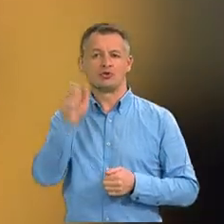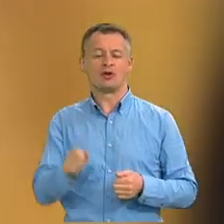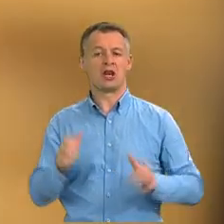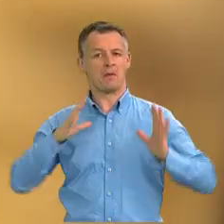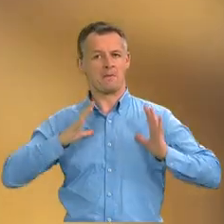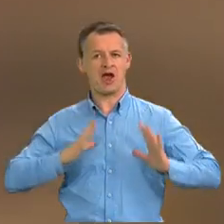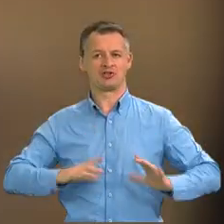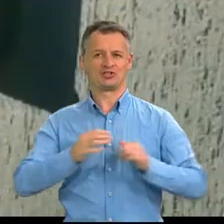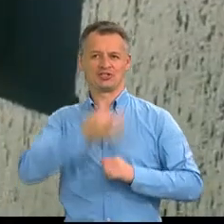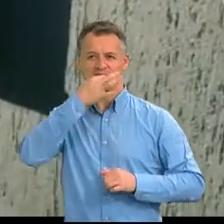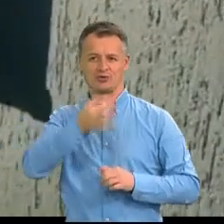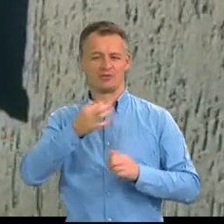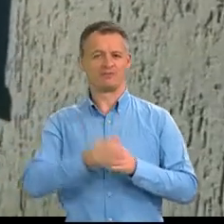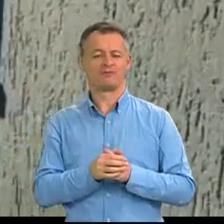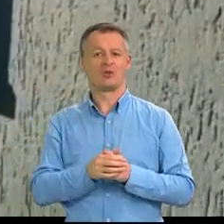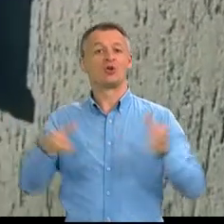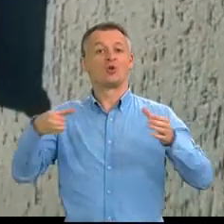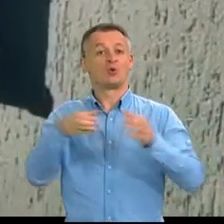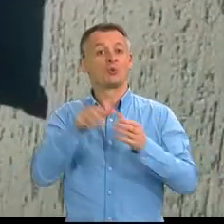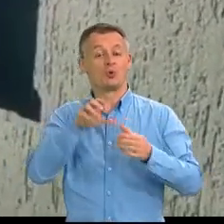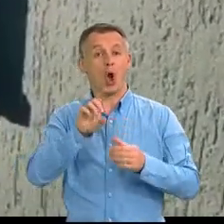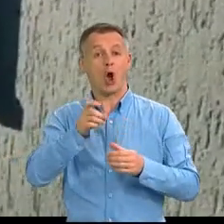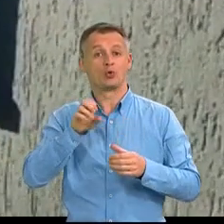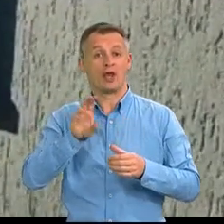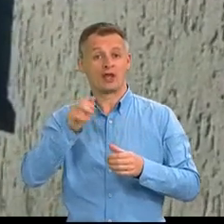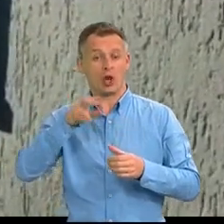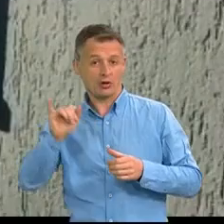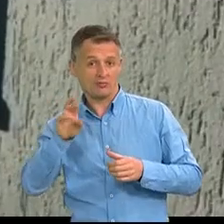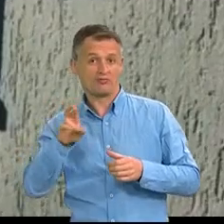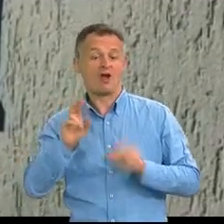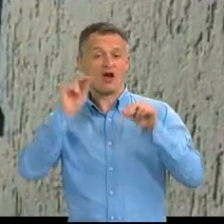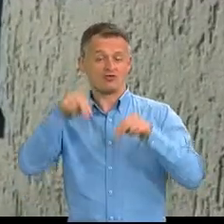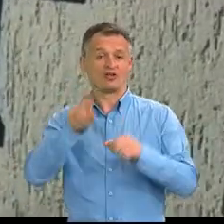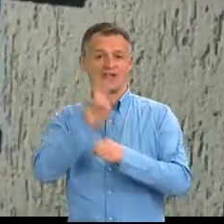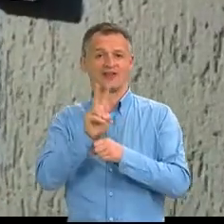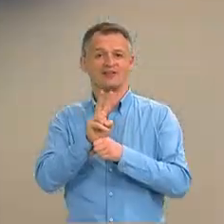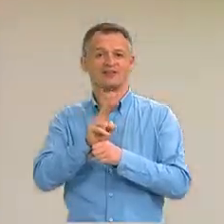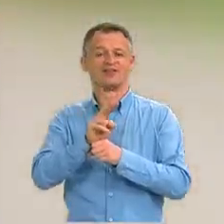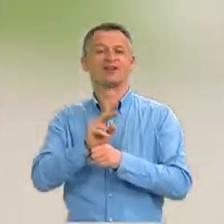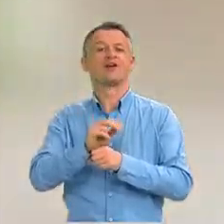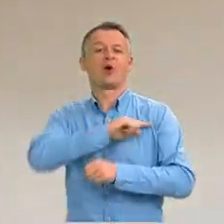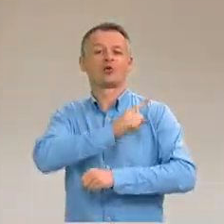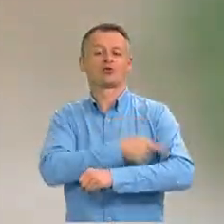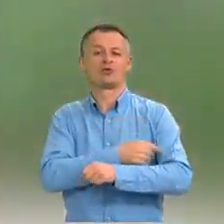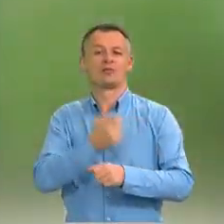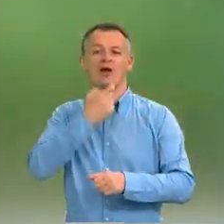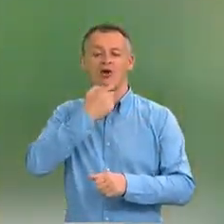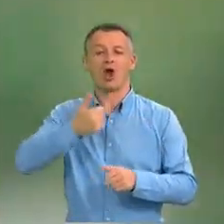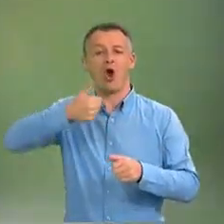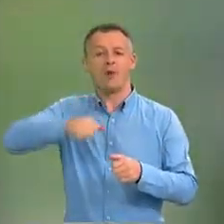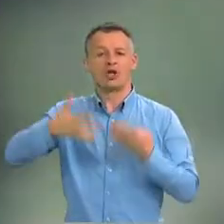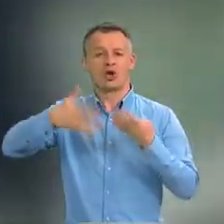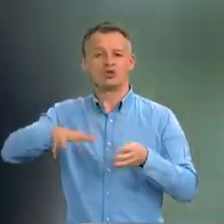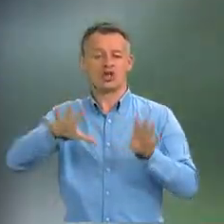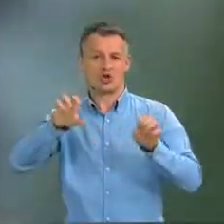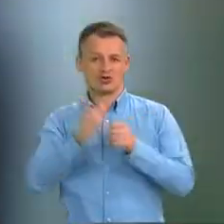oameni pașnici. Clanul Cordunenilor a ajuns în atenția autorităților încă din anii 90 pentru infracțiuni de crimă organizată. De-a